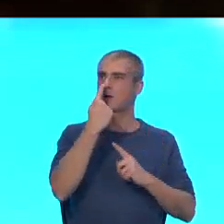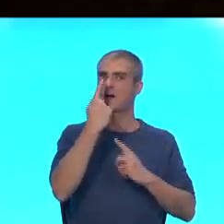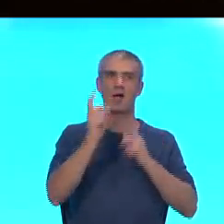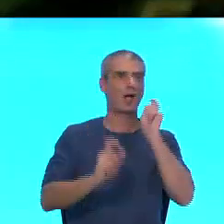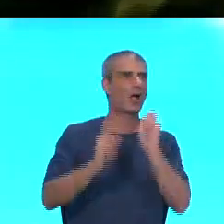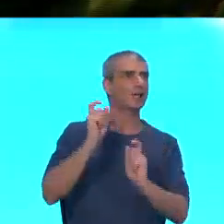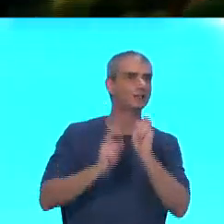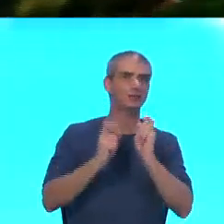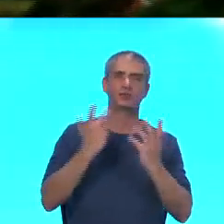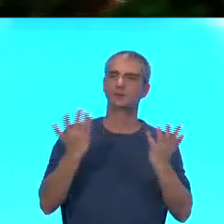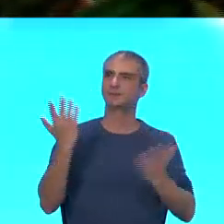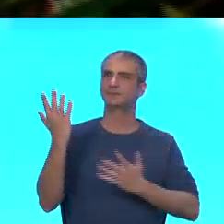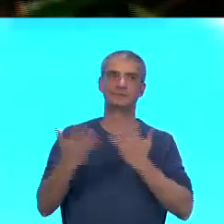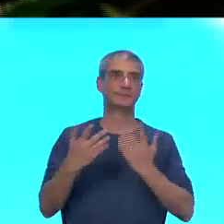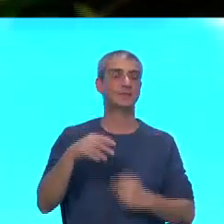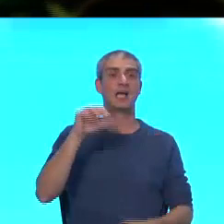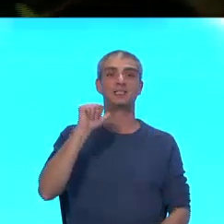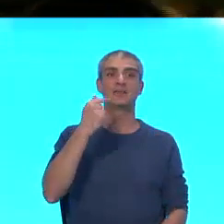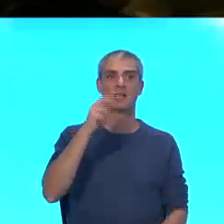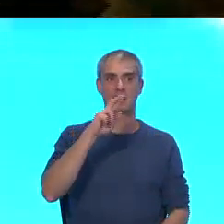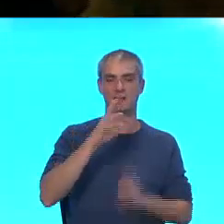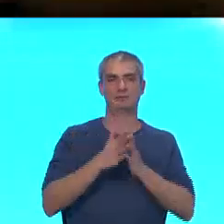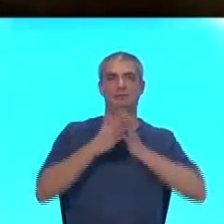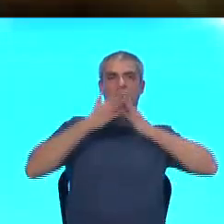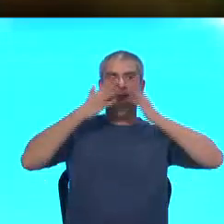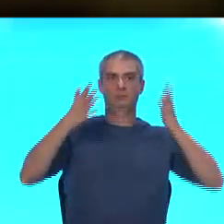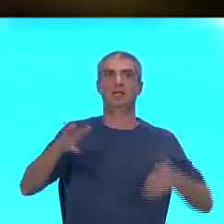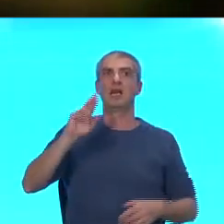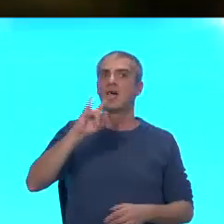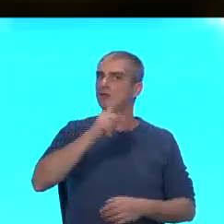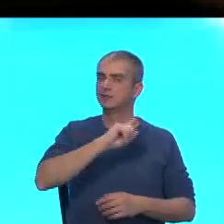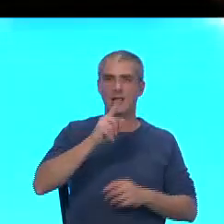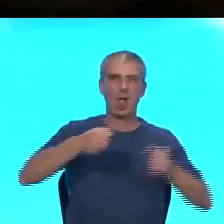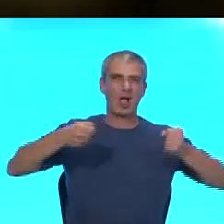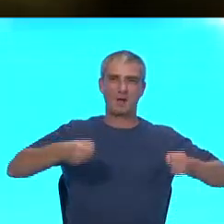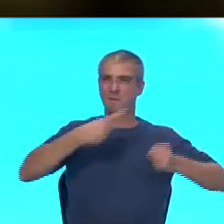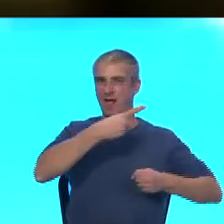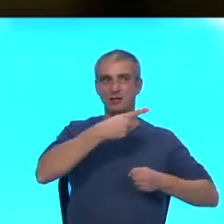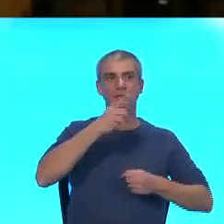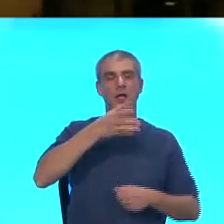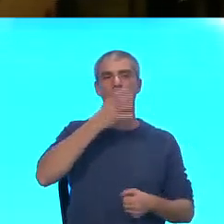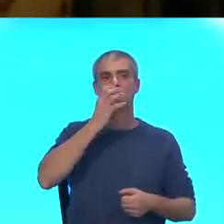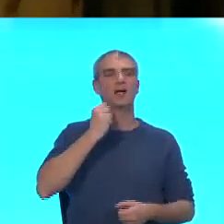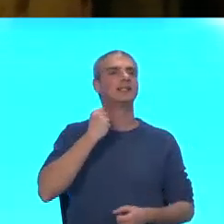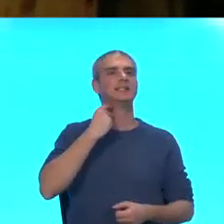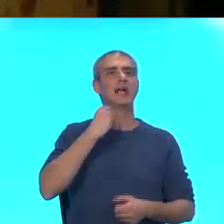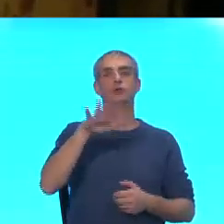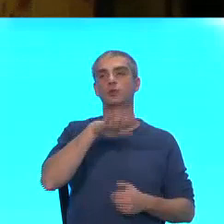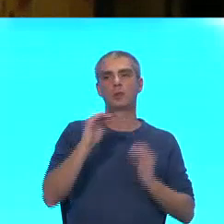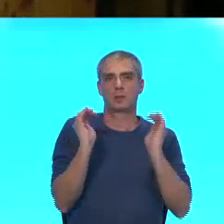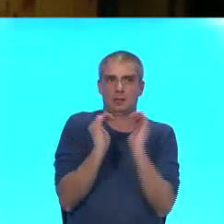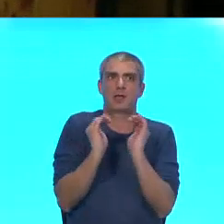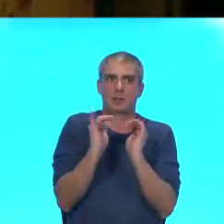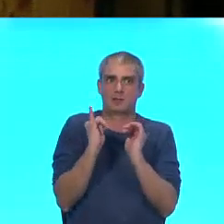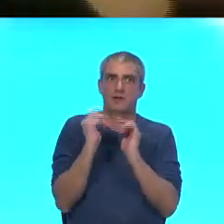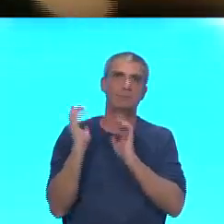האנשים, אסף גרנית התרחב לרחביה. זה לא מחנה יהודה, זה בר, יין שכונתי וקטן, ובהחלט